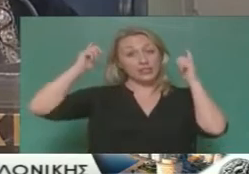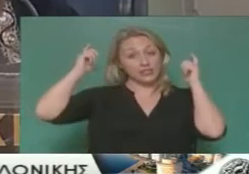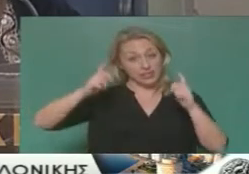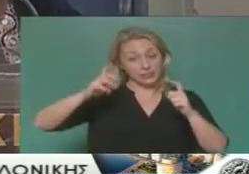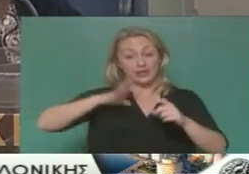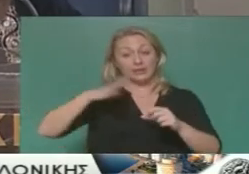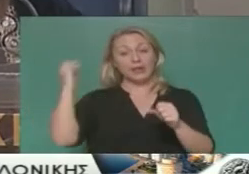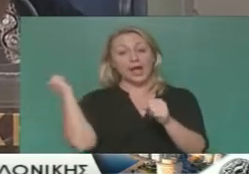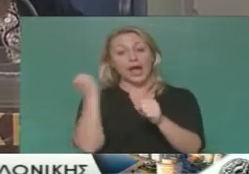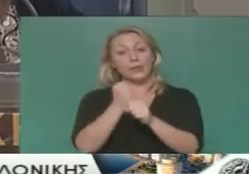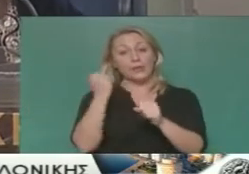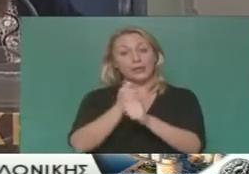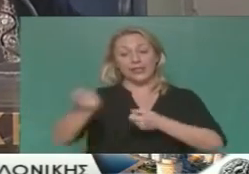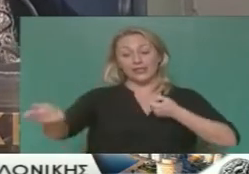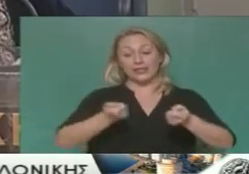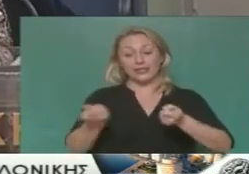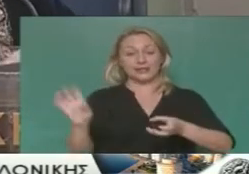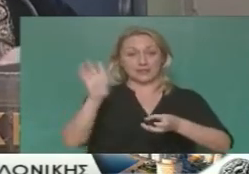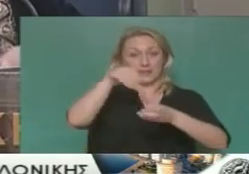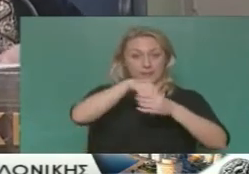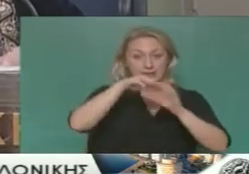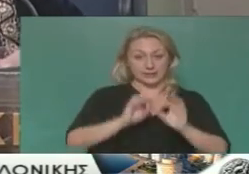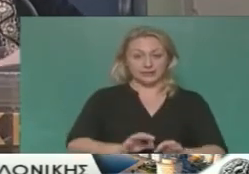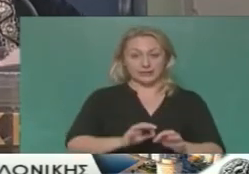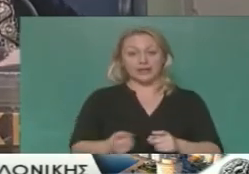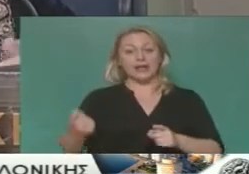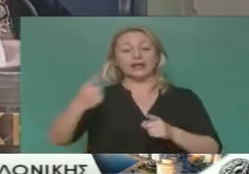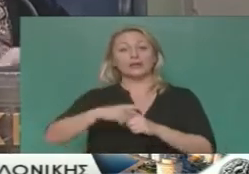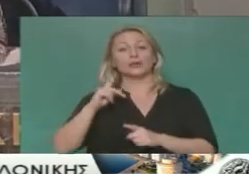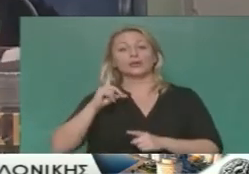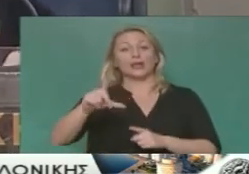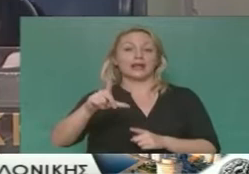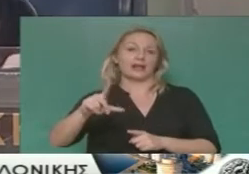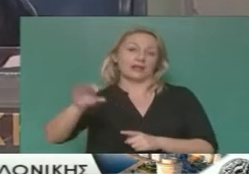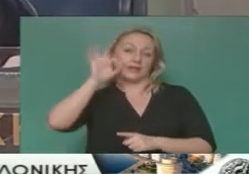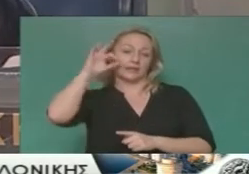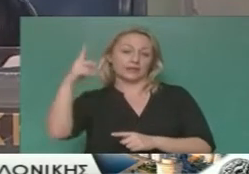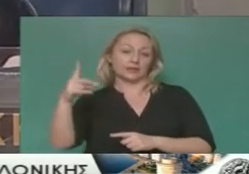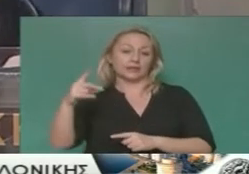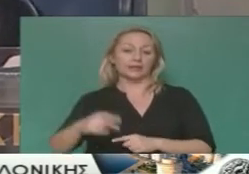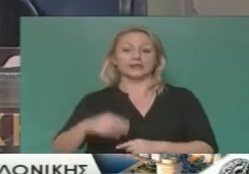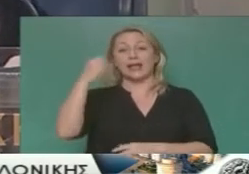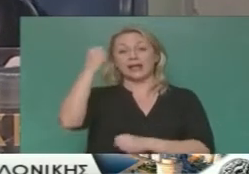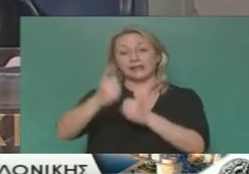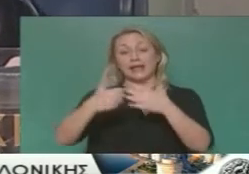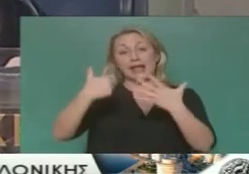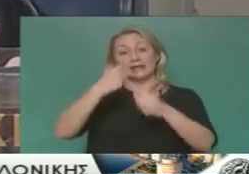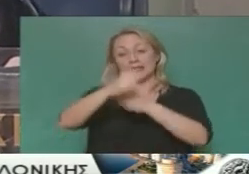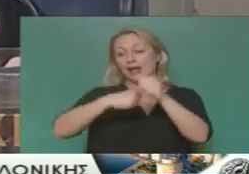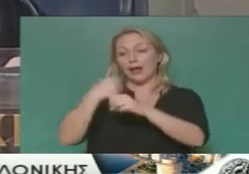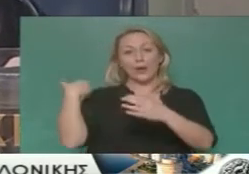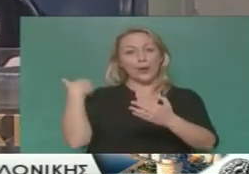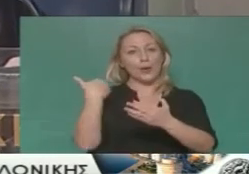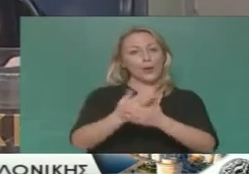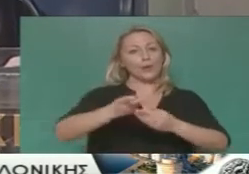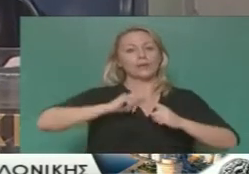τους εργαζόμενούς μας στη διοίκηση του οργανισμού, και το ΚΤΕΛ Θεσσαλονίκης. 60 χρόνια παρήχαμε ποιοτικές υπηρεσίες